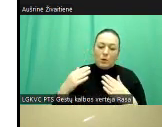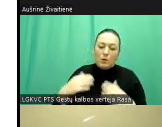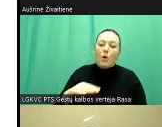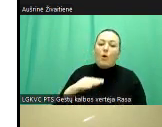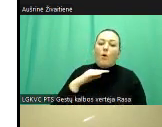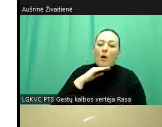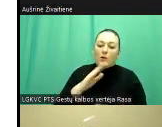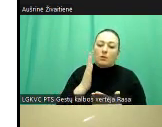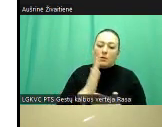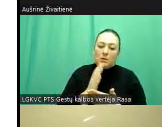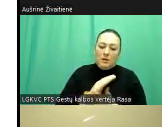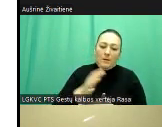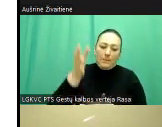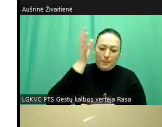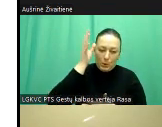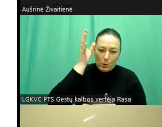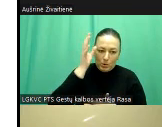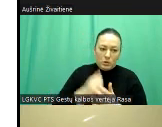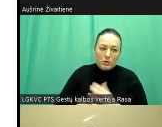yra logiška.